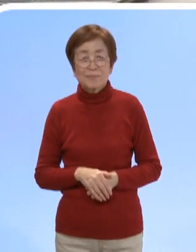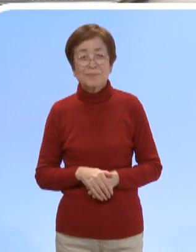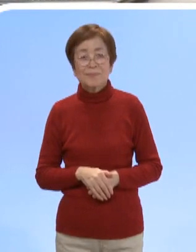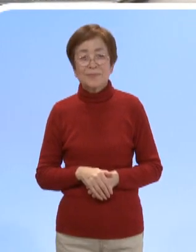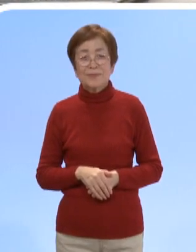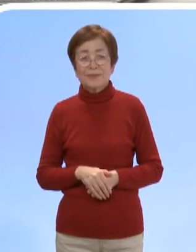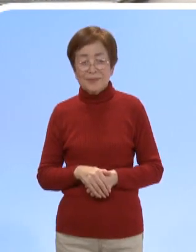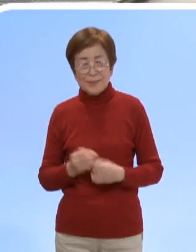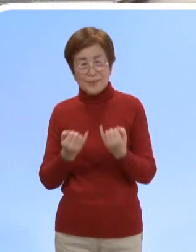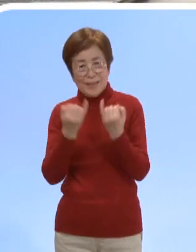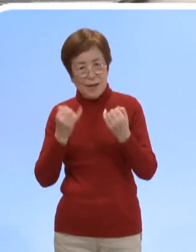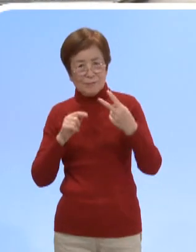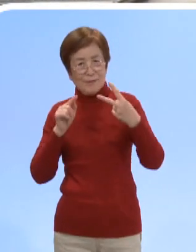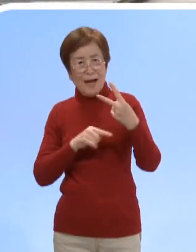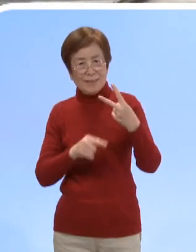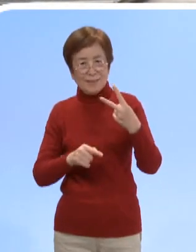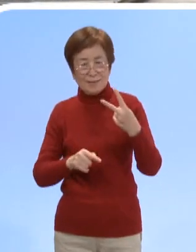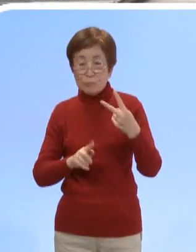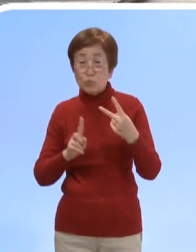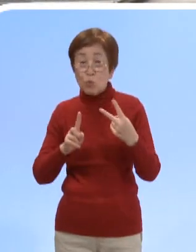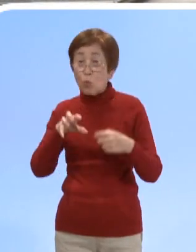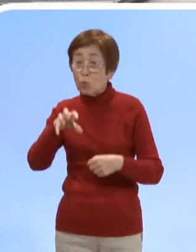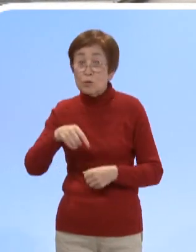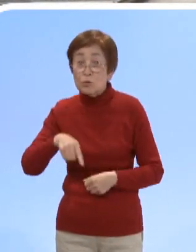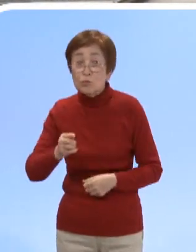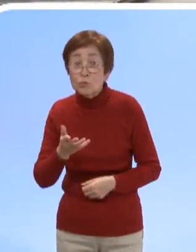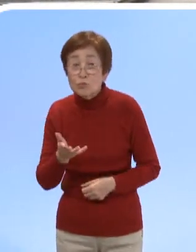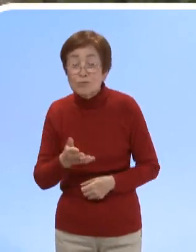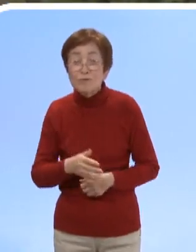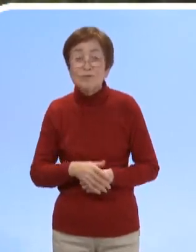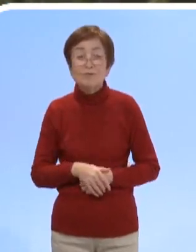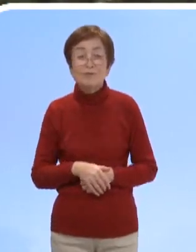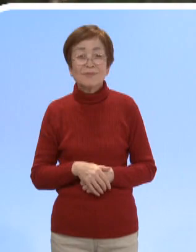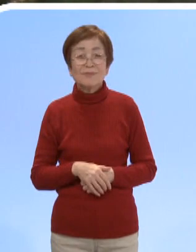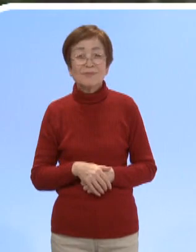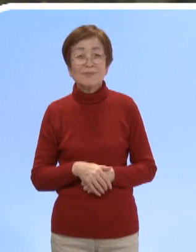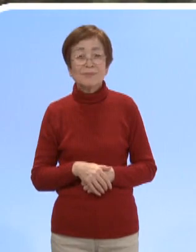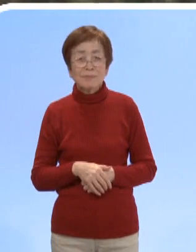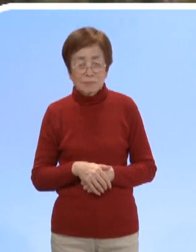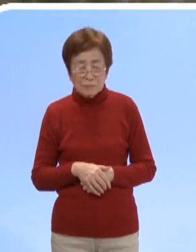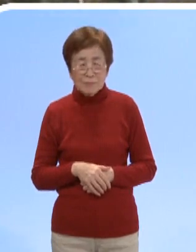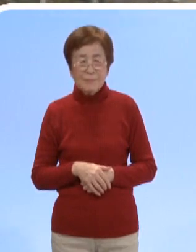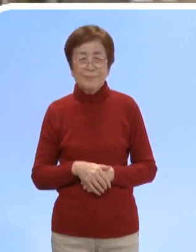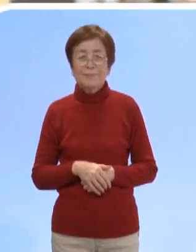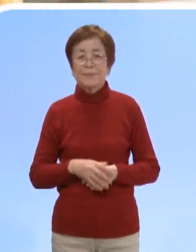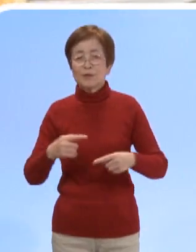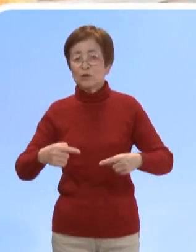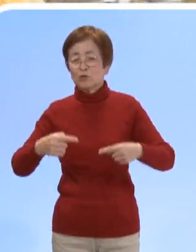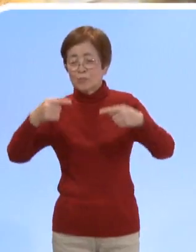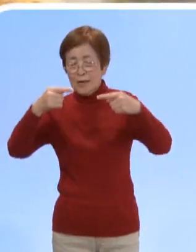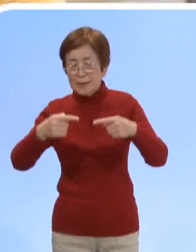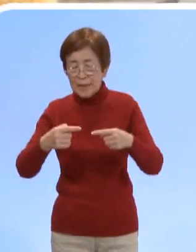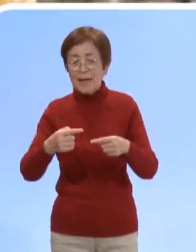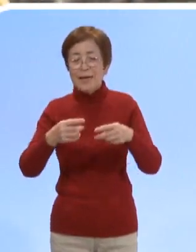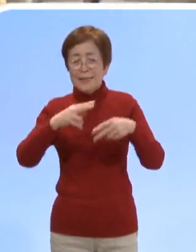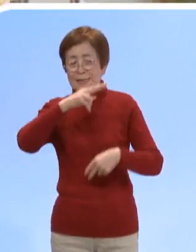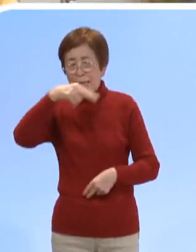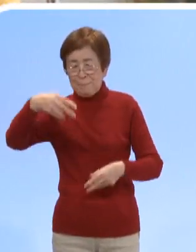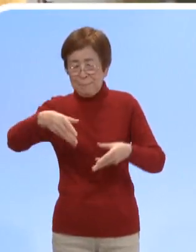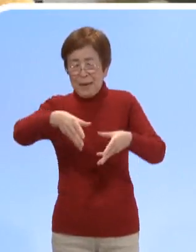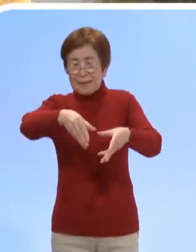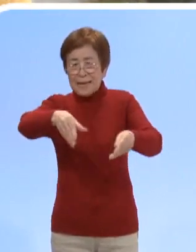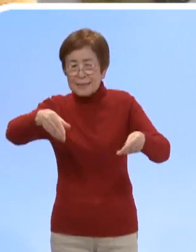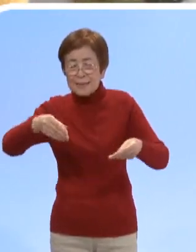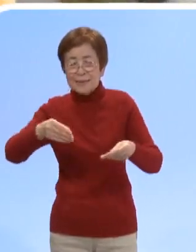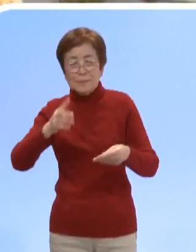ということで女2人旅、まずはどこからスタートするんですか？ 日本有数の丹波焼きを見に行きます。 なんか